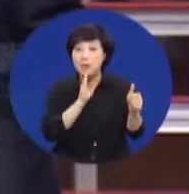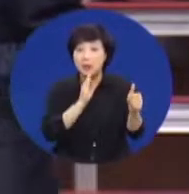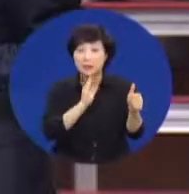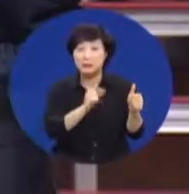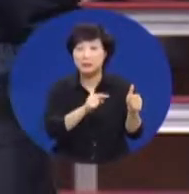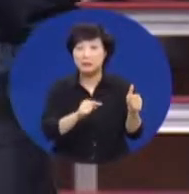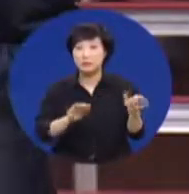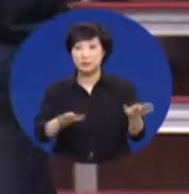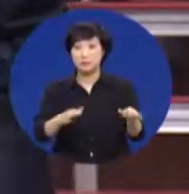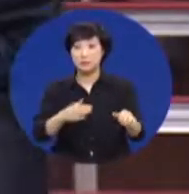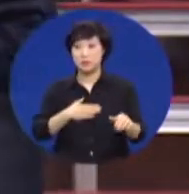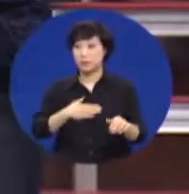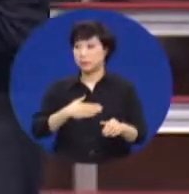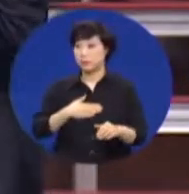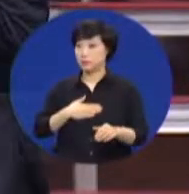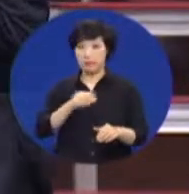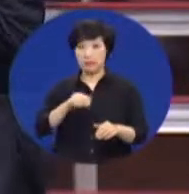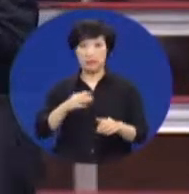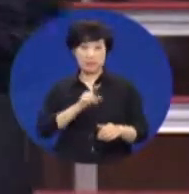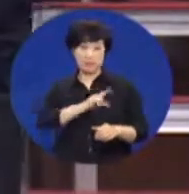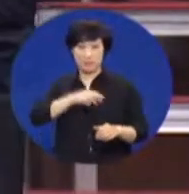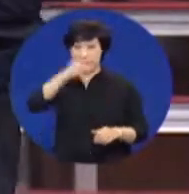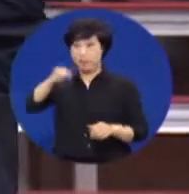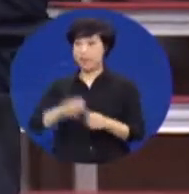저 윤석전 네!